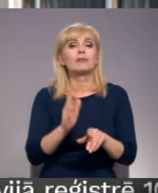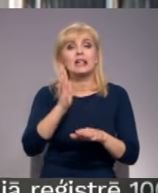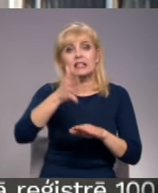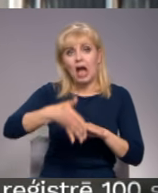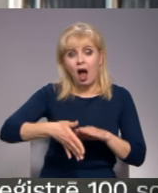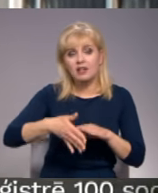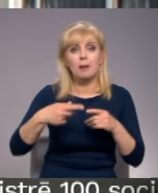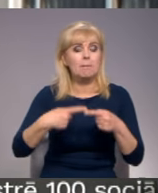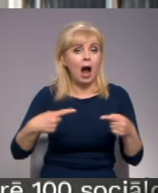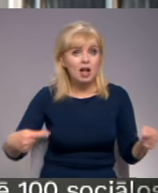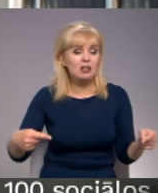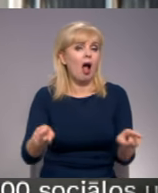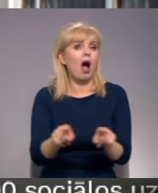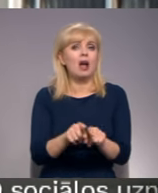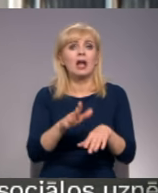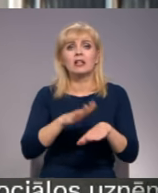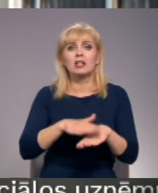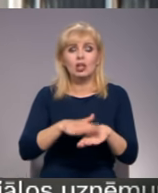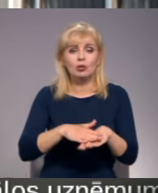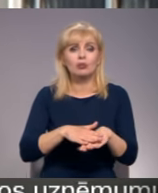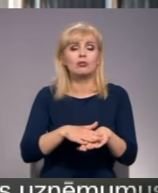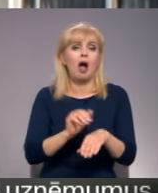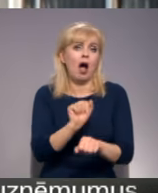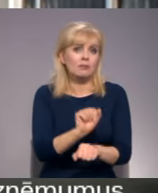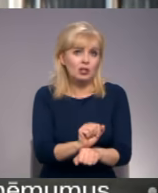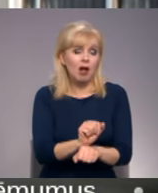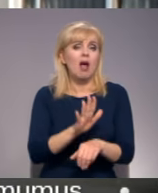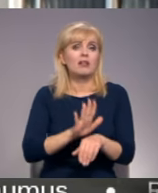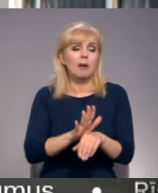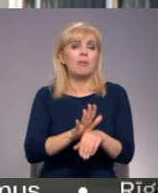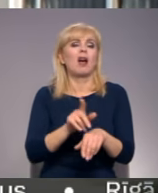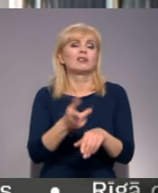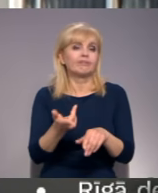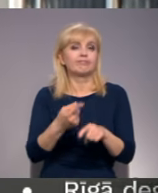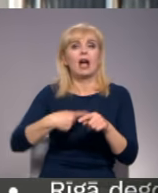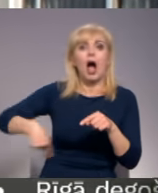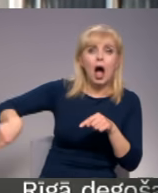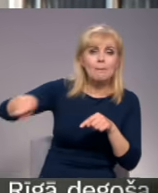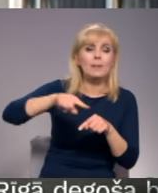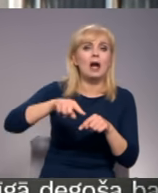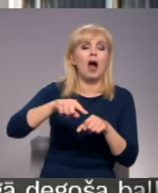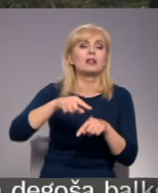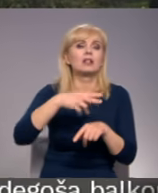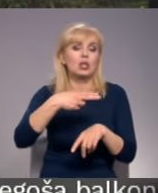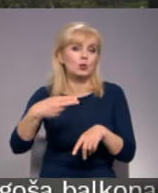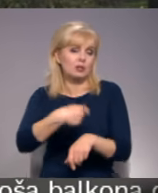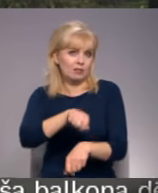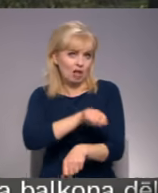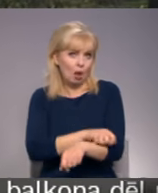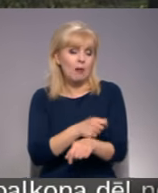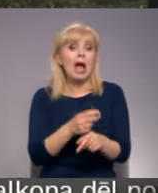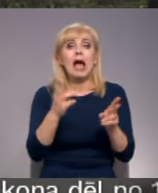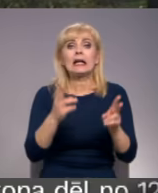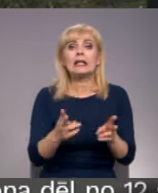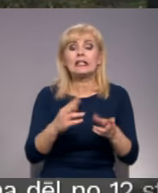zāģmateriālus, tā kā arī šis tirgus ir piestājis dēļ tā, kad jābrauc apkārt pie šiem 200 km. Krīzes